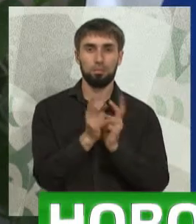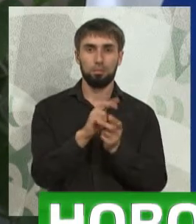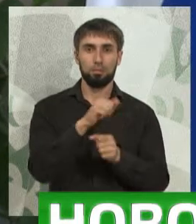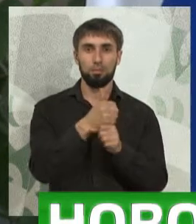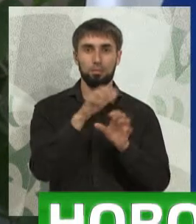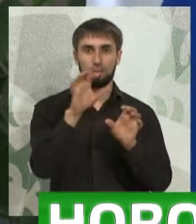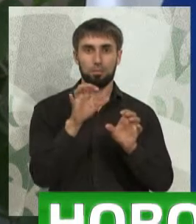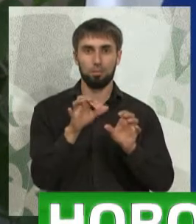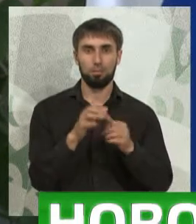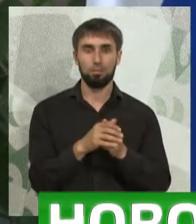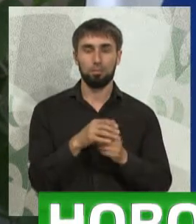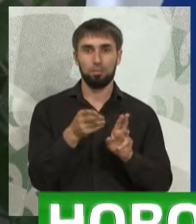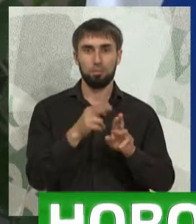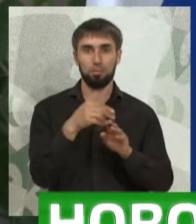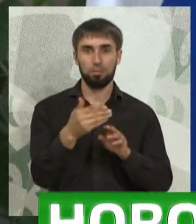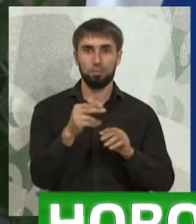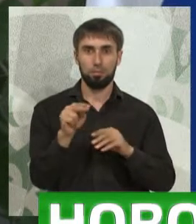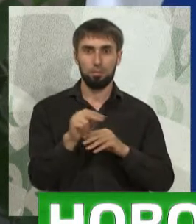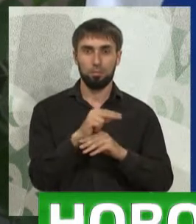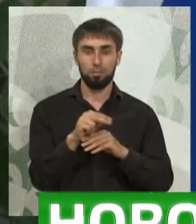Конституцию данной поправки